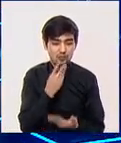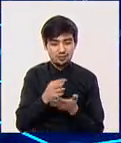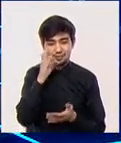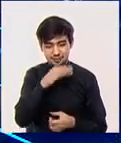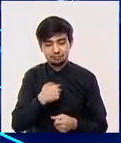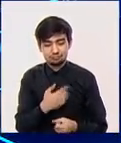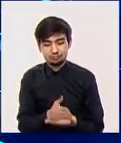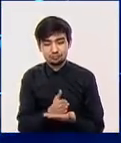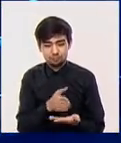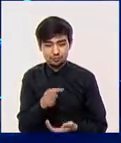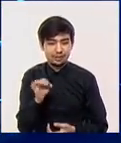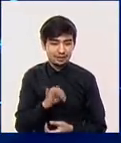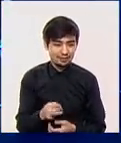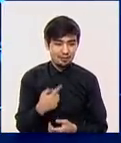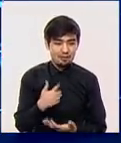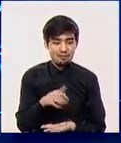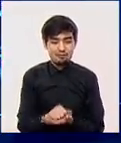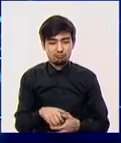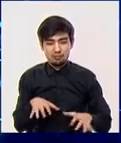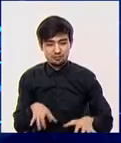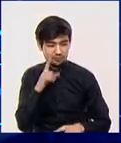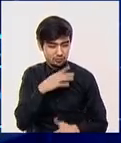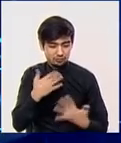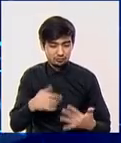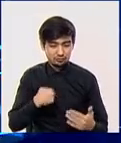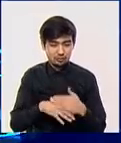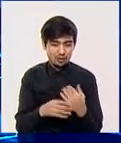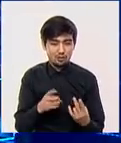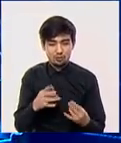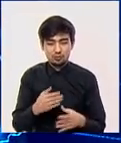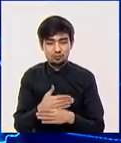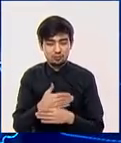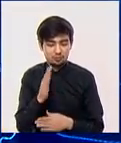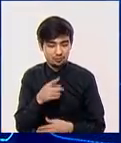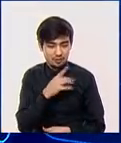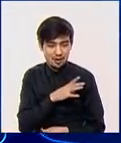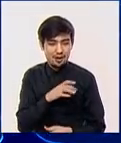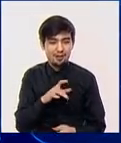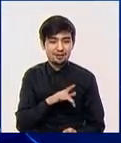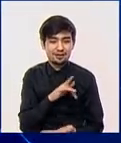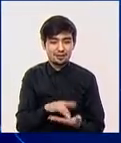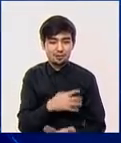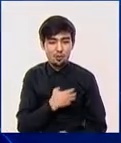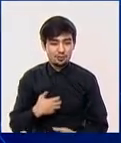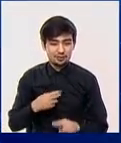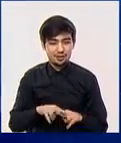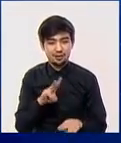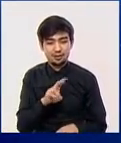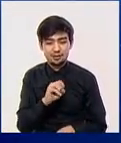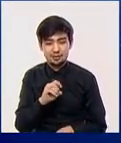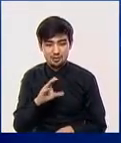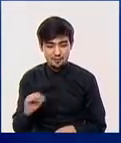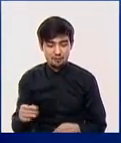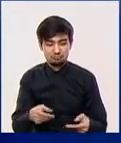ее интересам, не занимая какие-либо должности. В Центральной избирательной комиссии подтвердили, что от Назарбаевой поступило